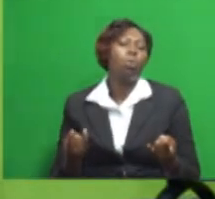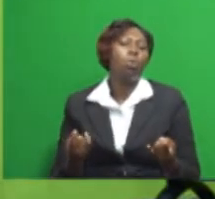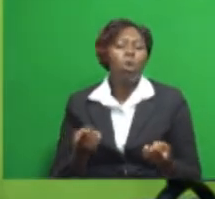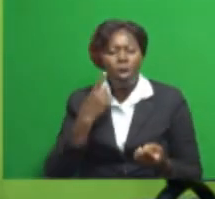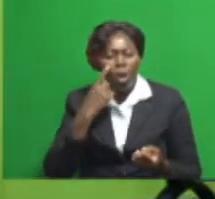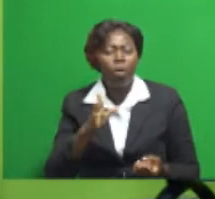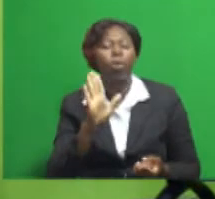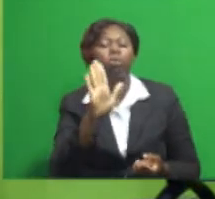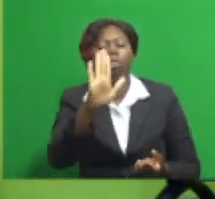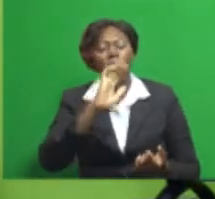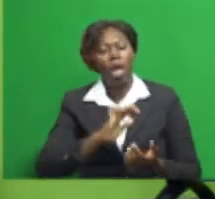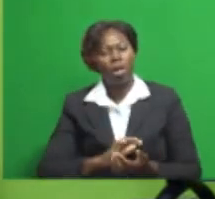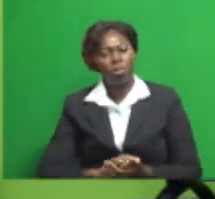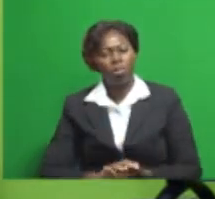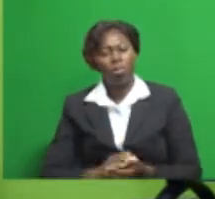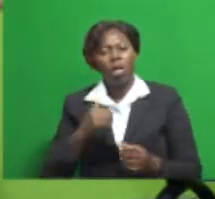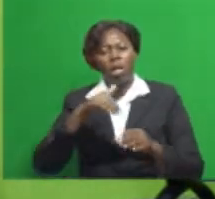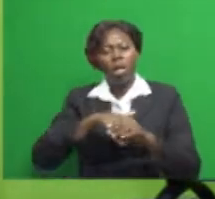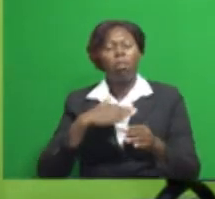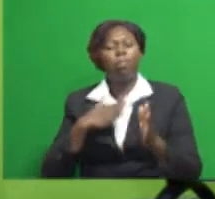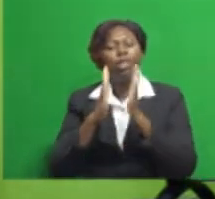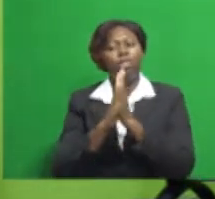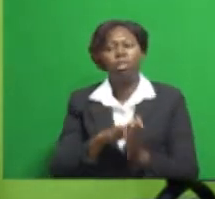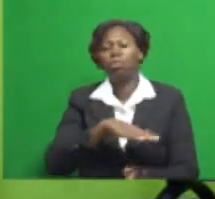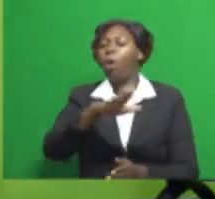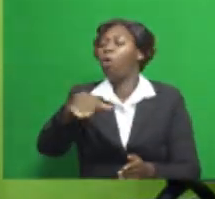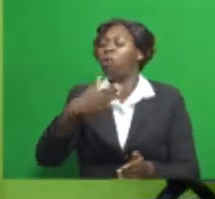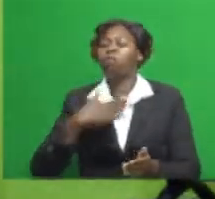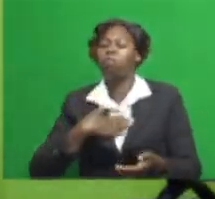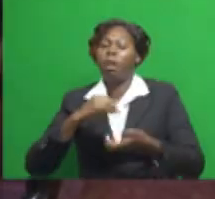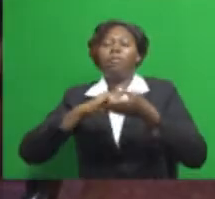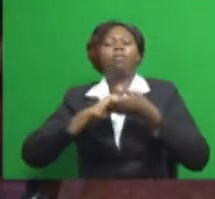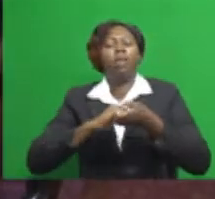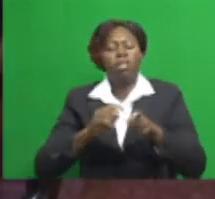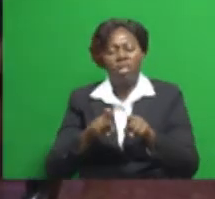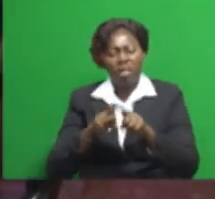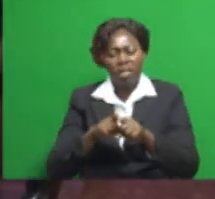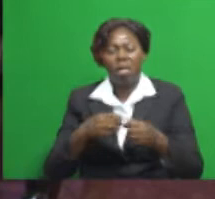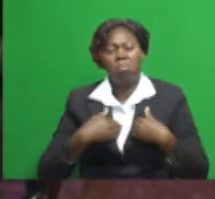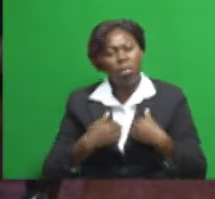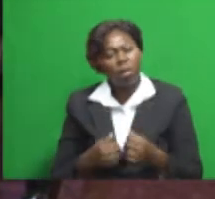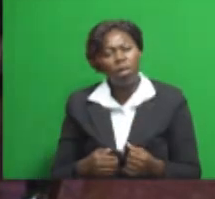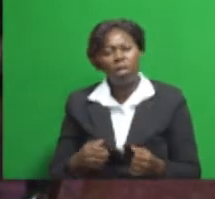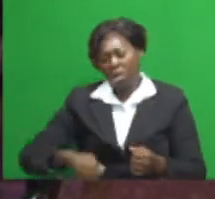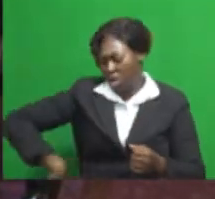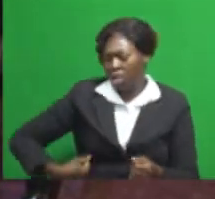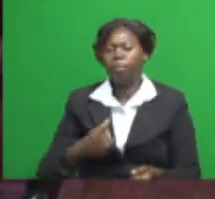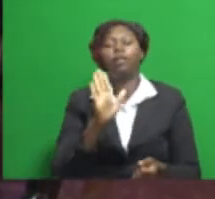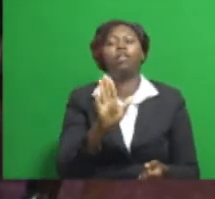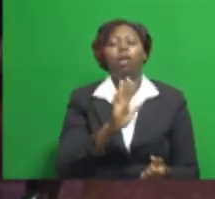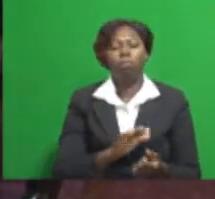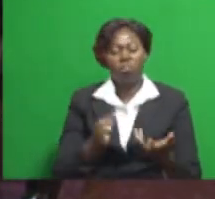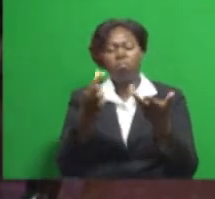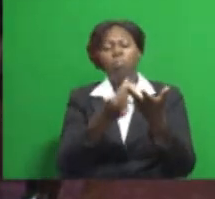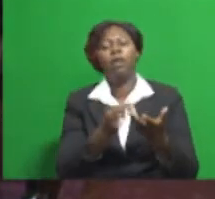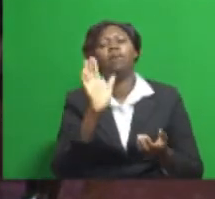vandakakura navo vakarorwa. Yeah. Samchana kaitiro iko kamwari ndokandoda tikajeke kuvatereri vedu. Mm-hmm. Saka hanzi Herode